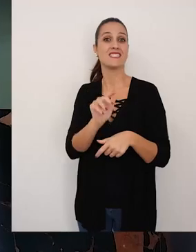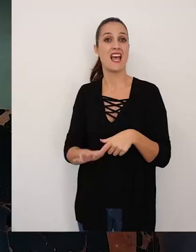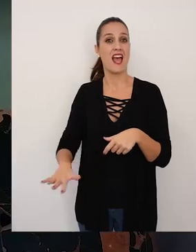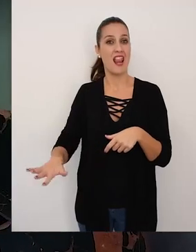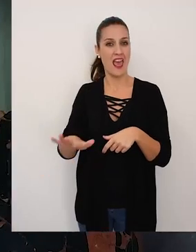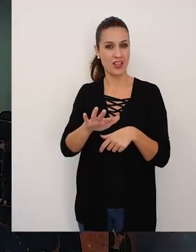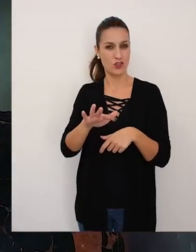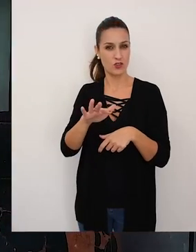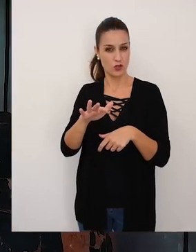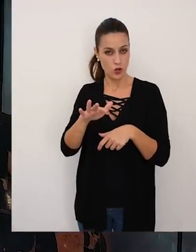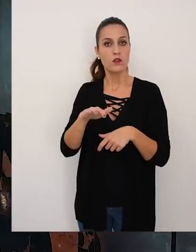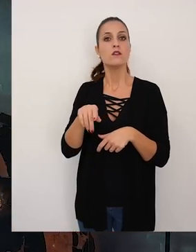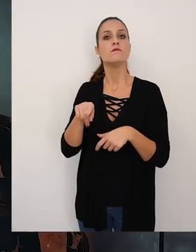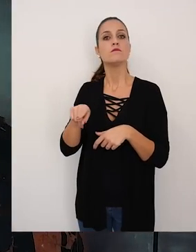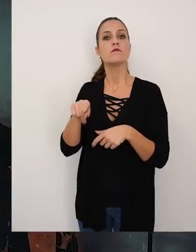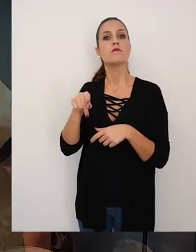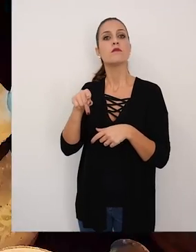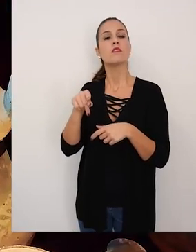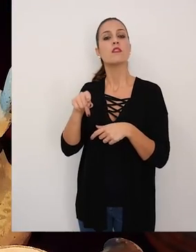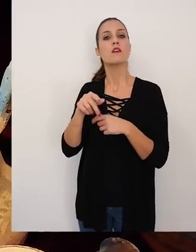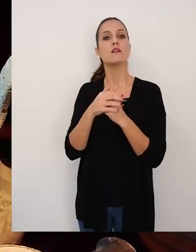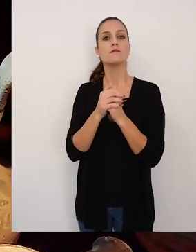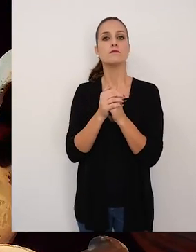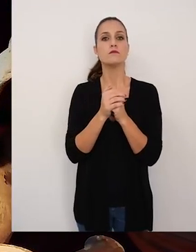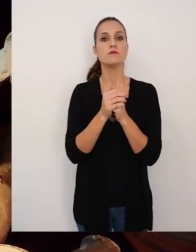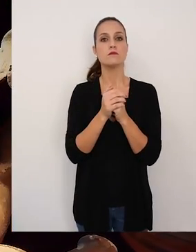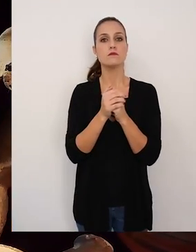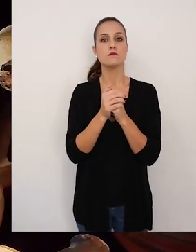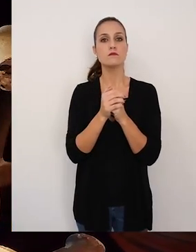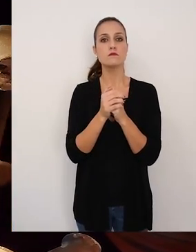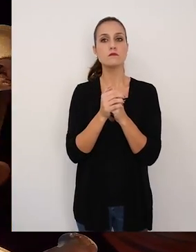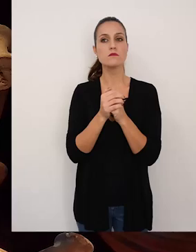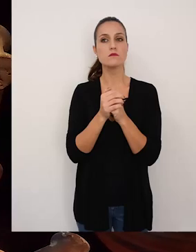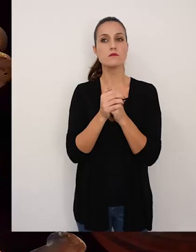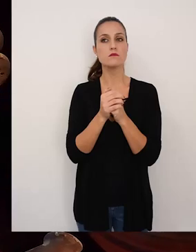attribuiti dagli archeologi all'estrode il pittore di Vaste.